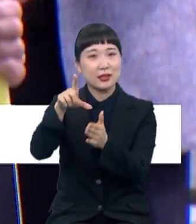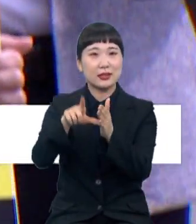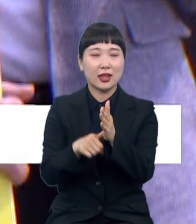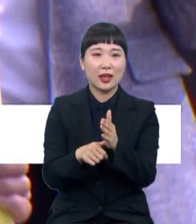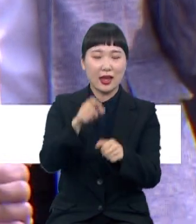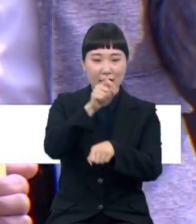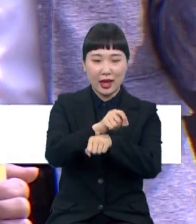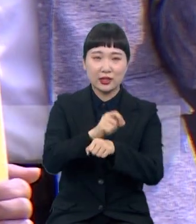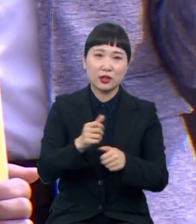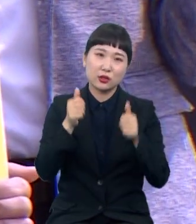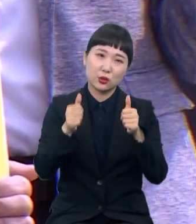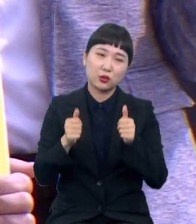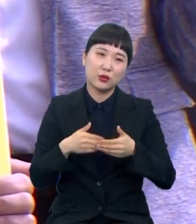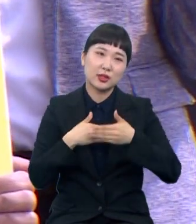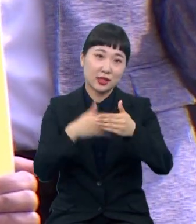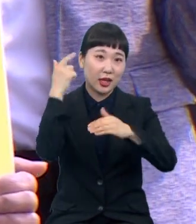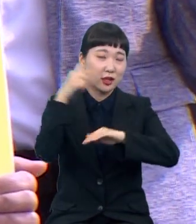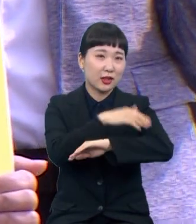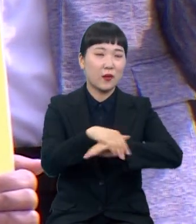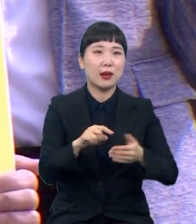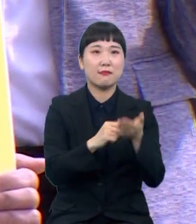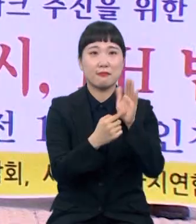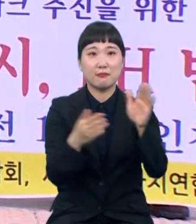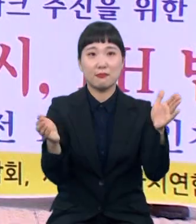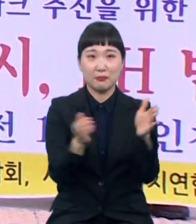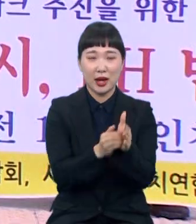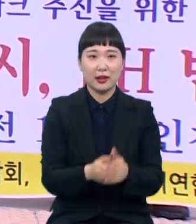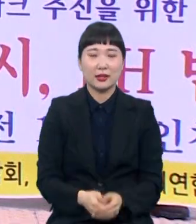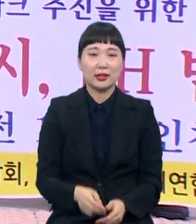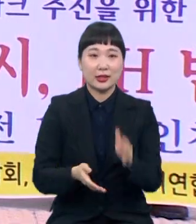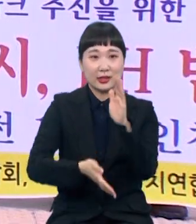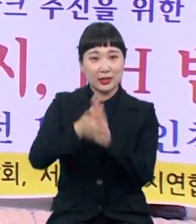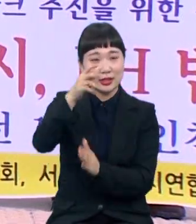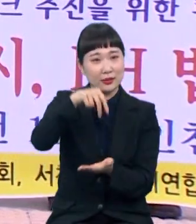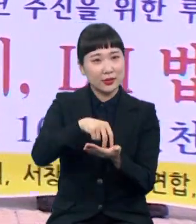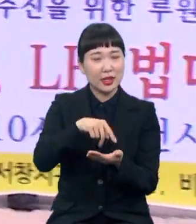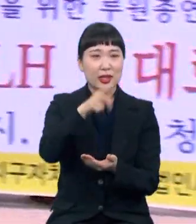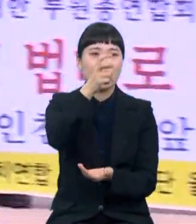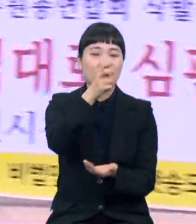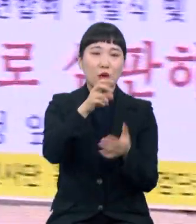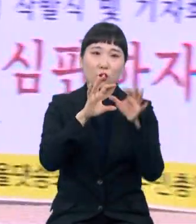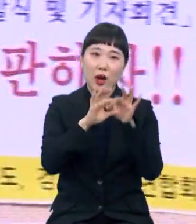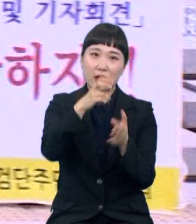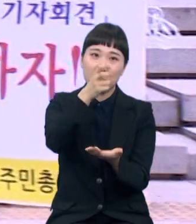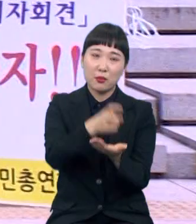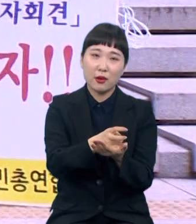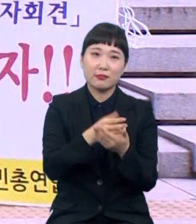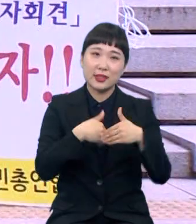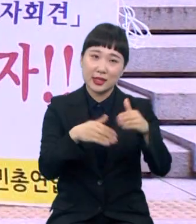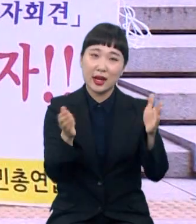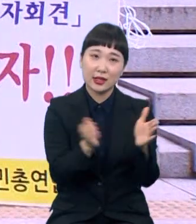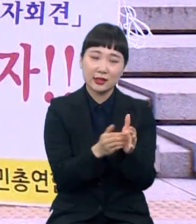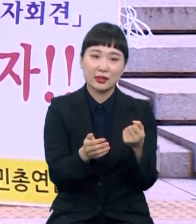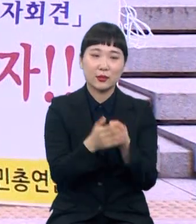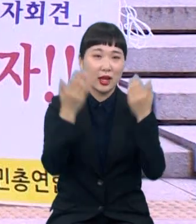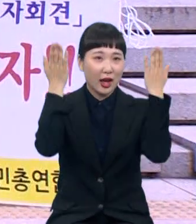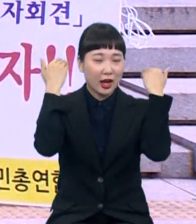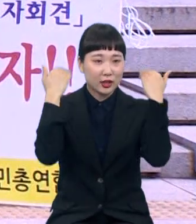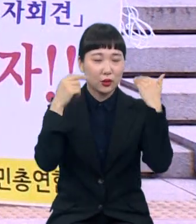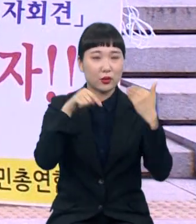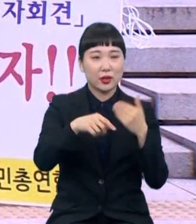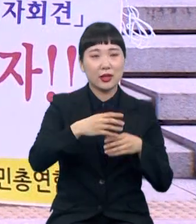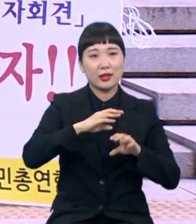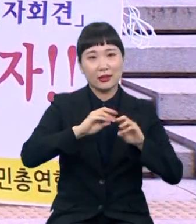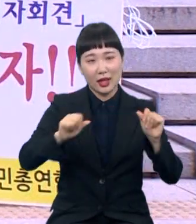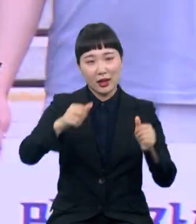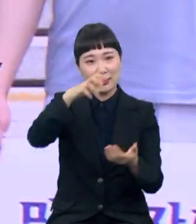행정소송까지 진행하겠다는 입장입니다. 이에 대해 인천시는 관련법이 시행됐기 때문에 학교 용지 확보 문제 등이